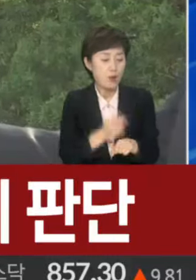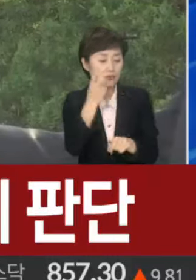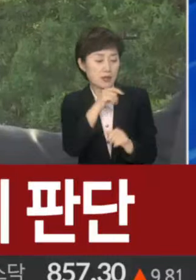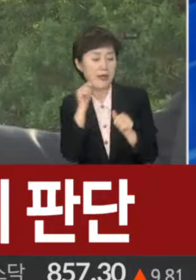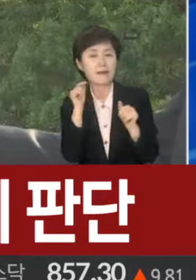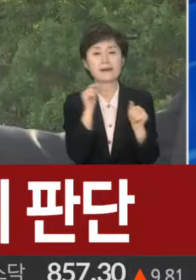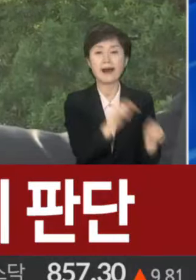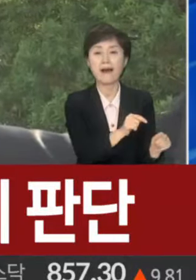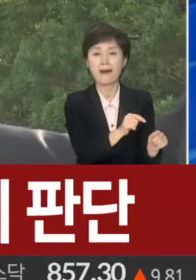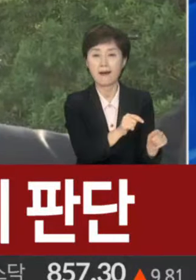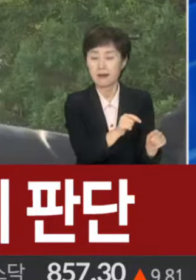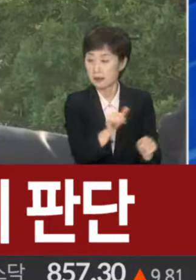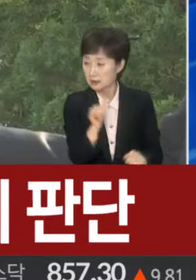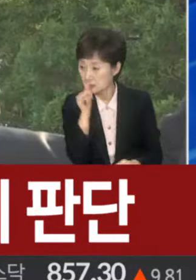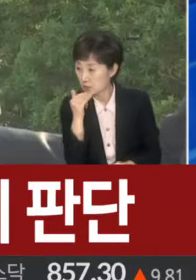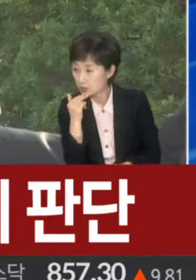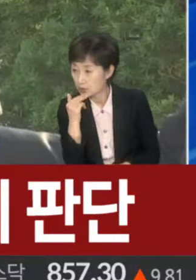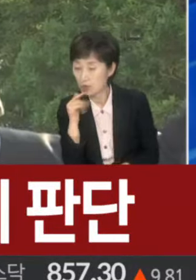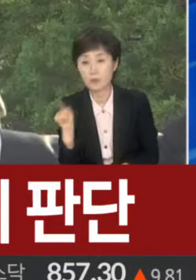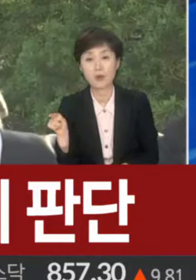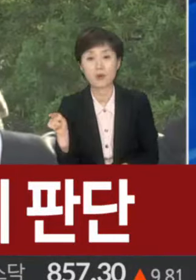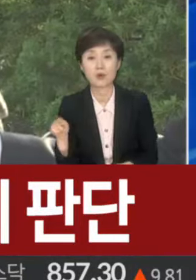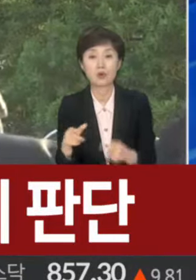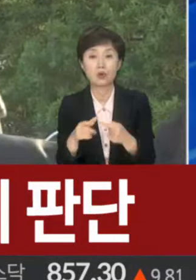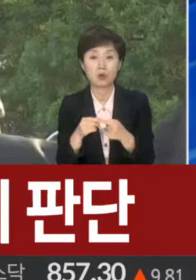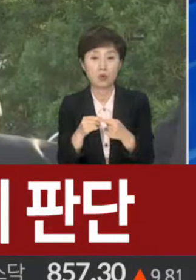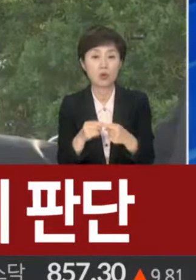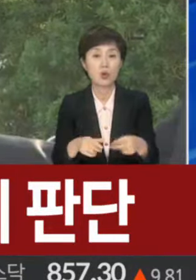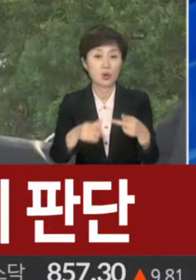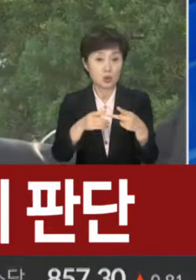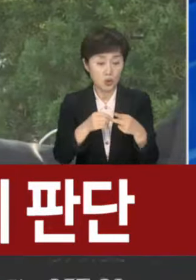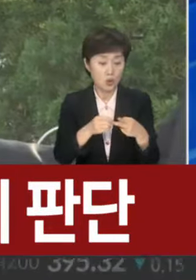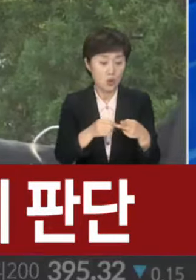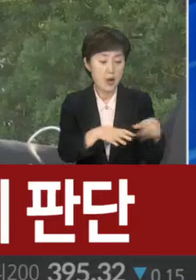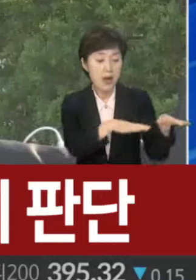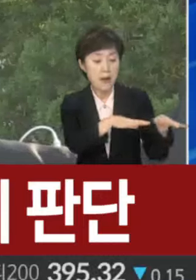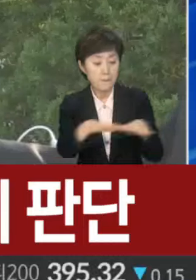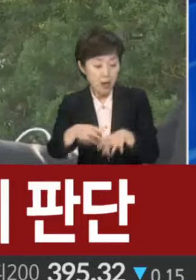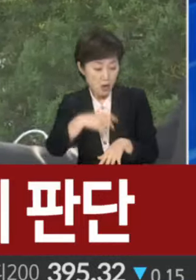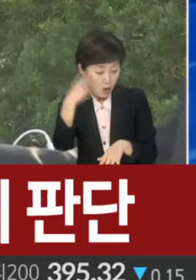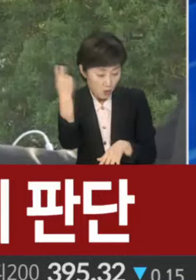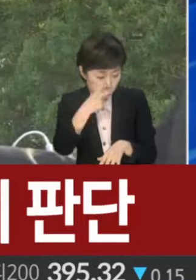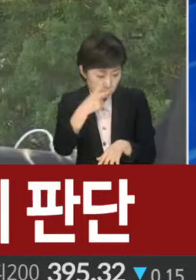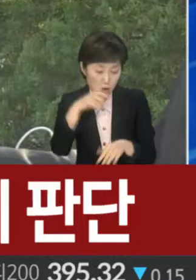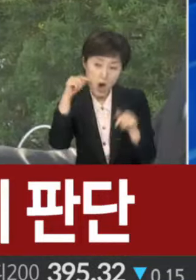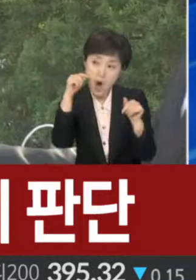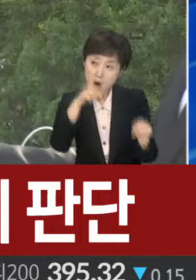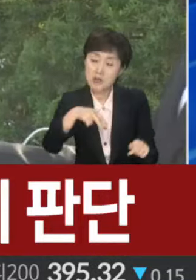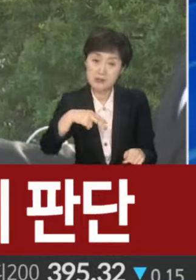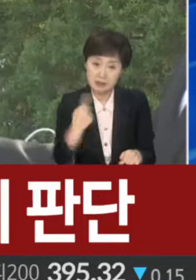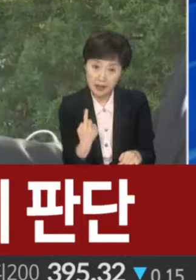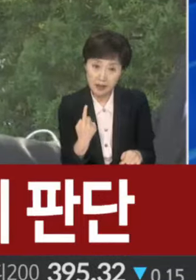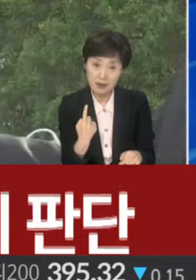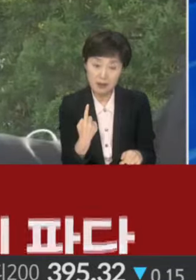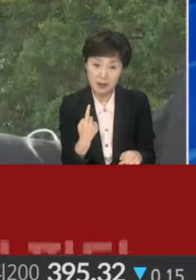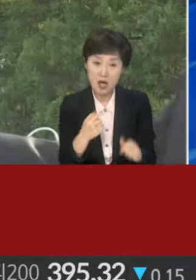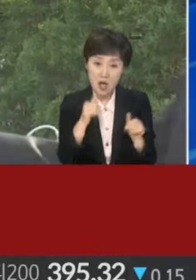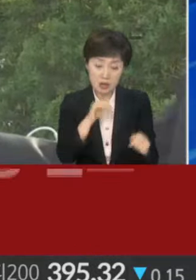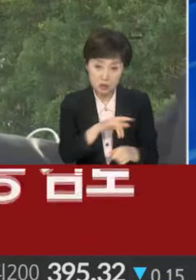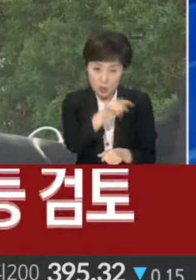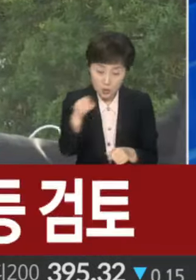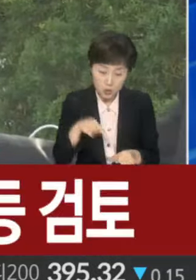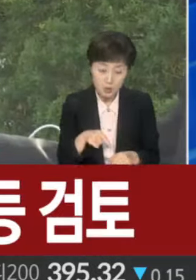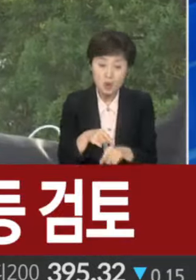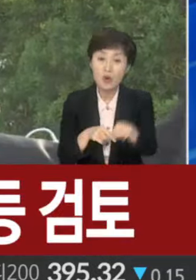관련해서 어디까지 지시를 했는지 그리고 이 수중수색 지시가 설령 있었다고 하더라도 요거 밝혀진 부분은 아닙니다만